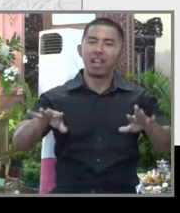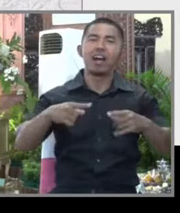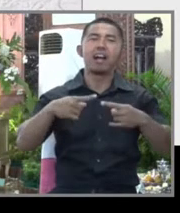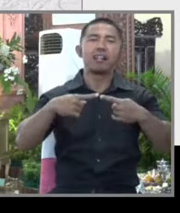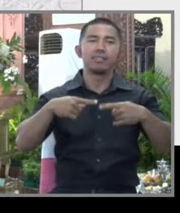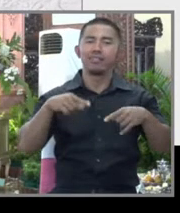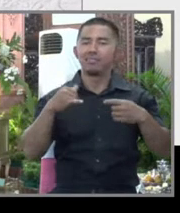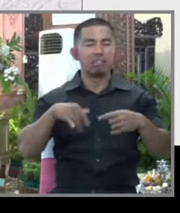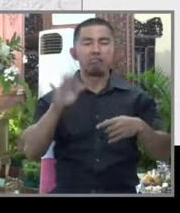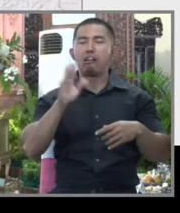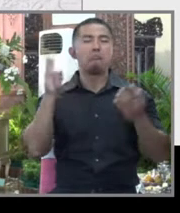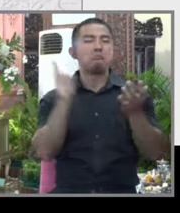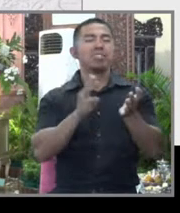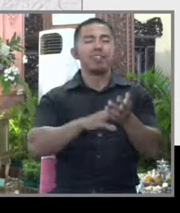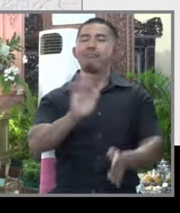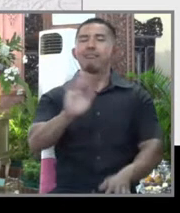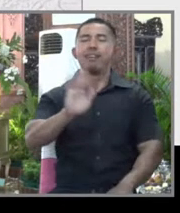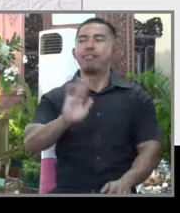masalah.